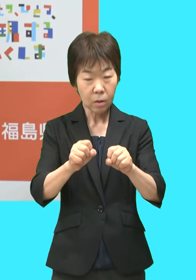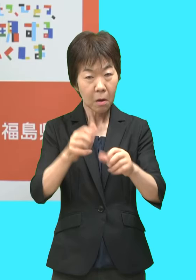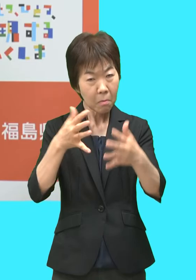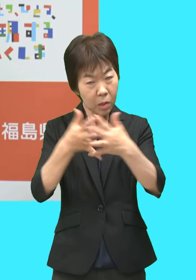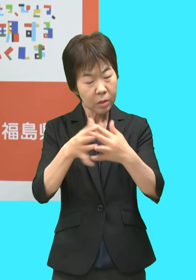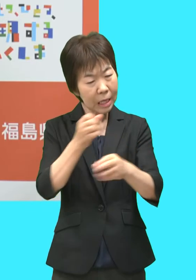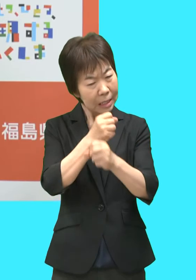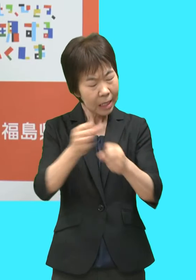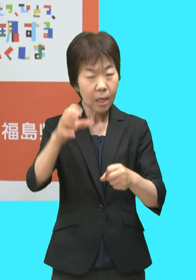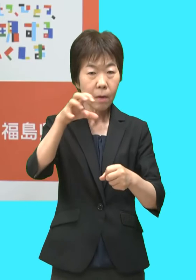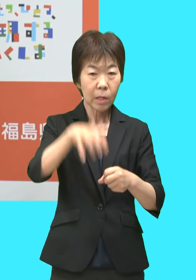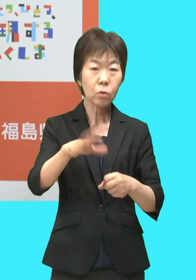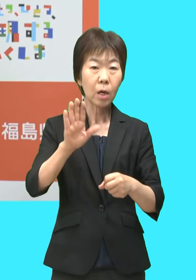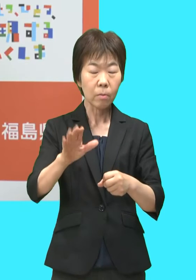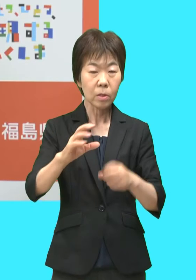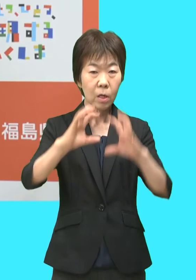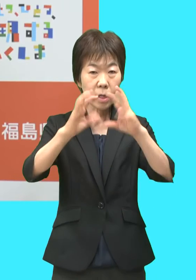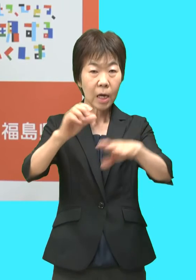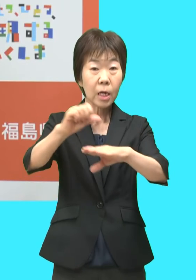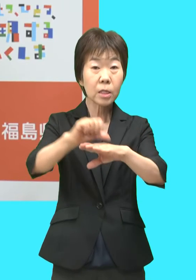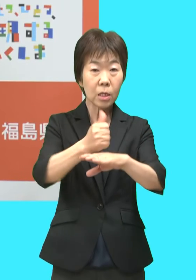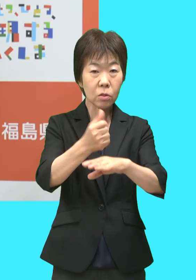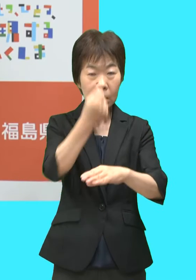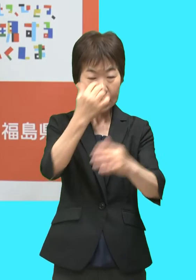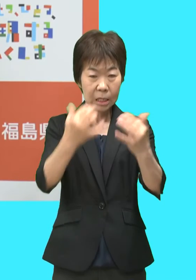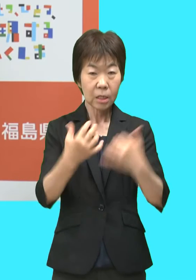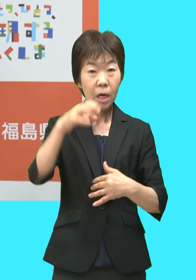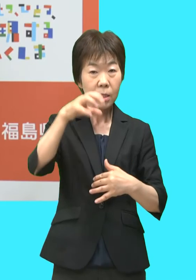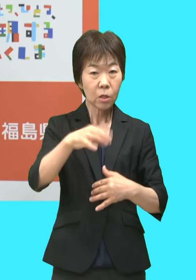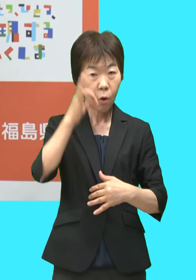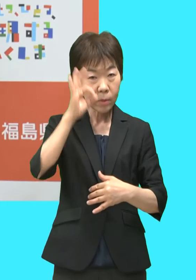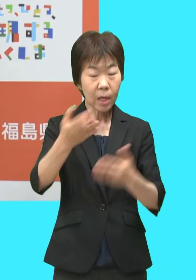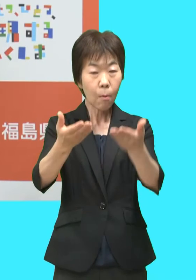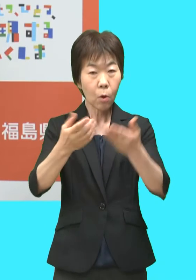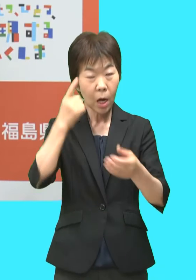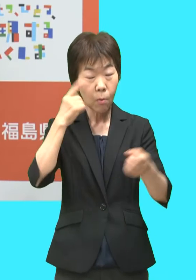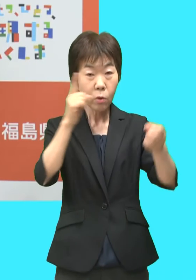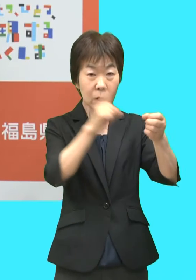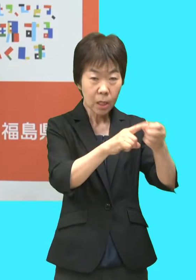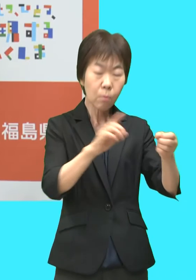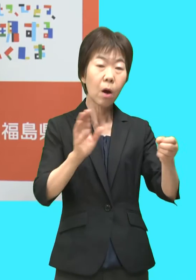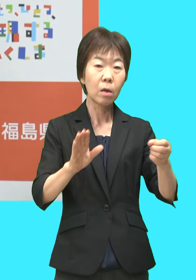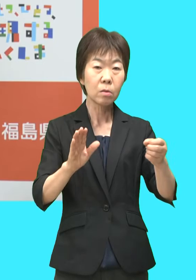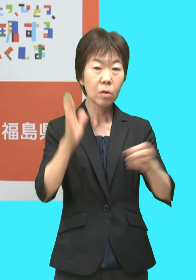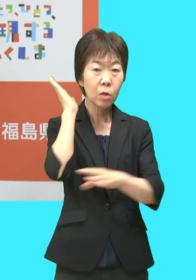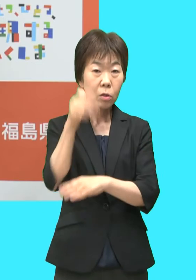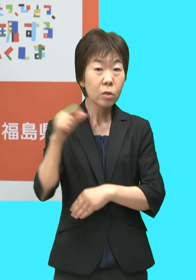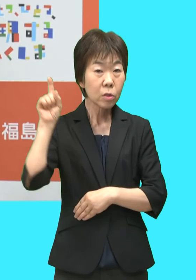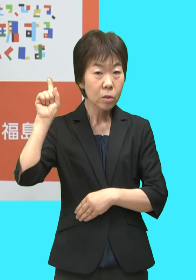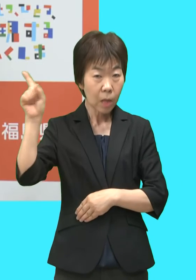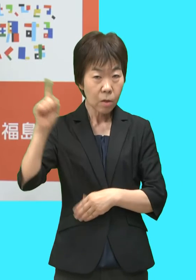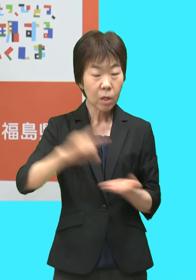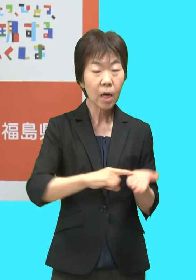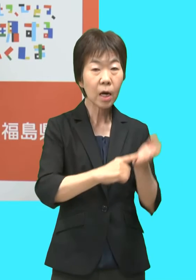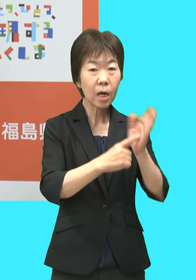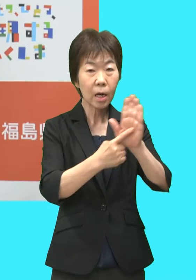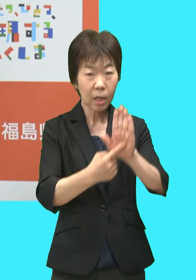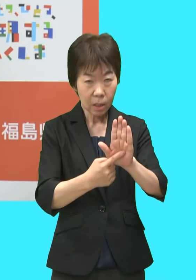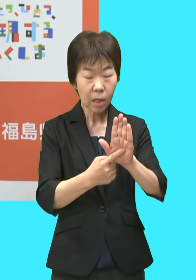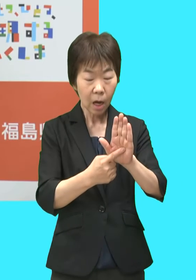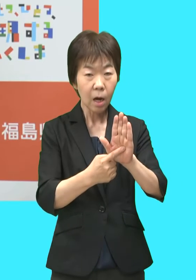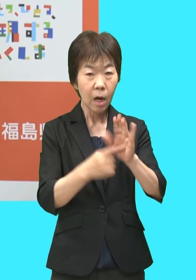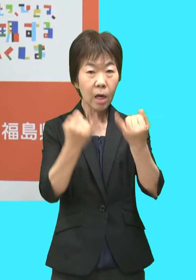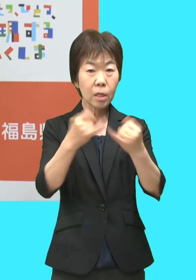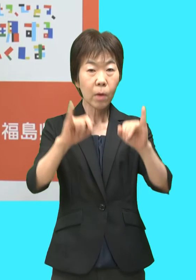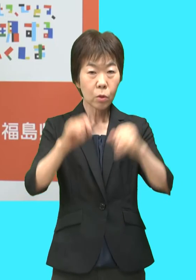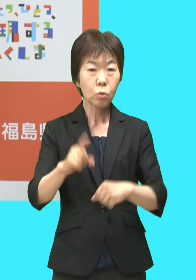。海外選手にその被災地の現状を見てもらうという目的もありまして、政府が掲げてきた復興五輪を体現するイ